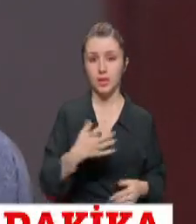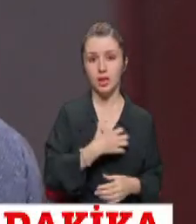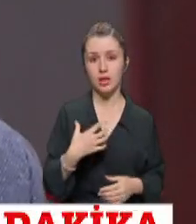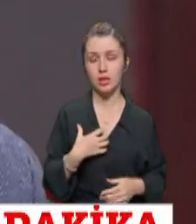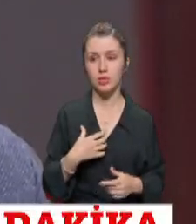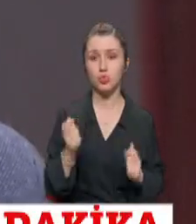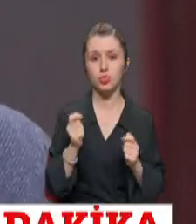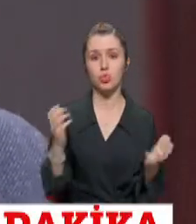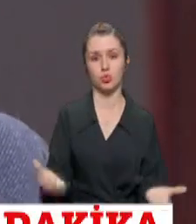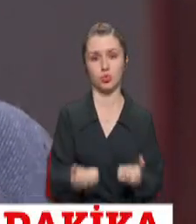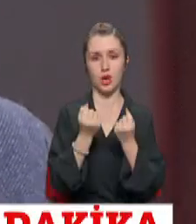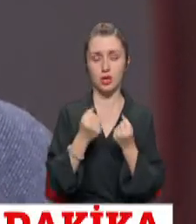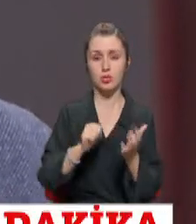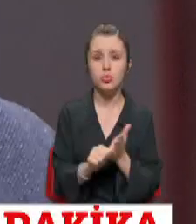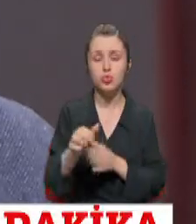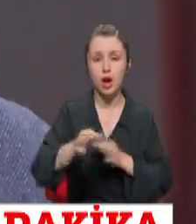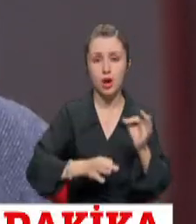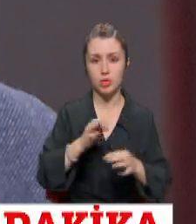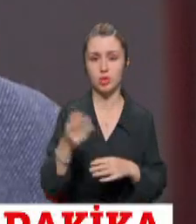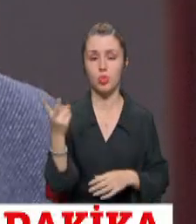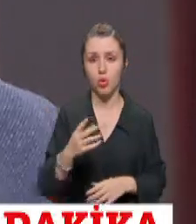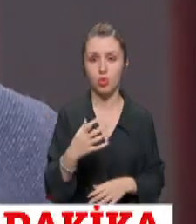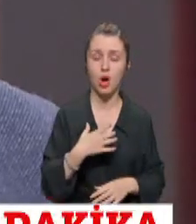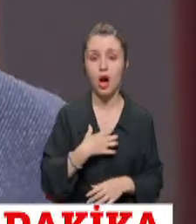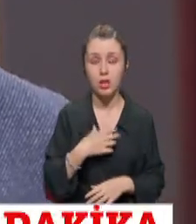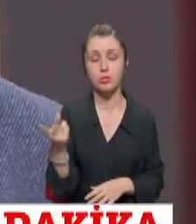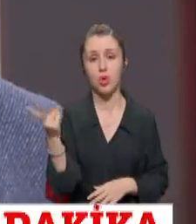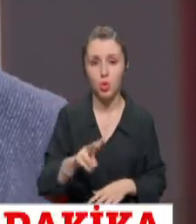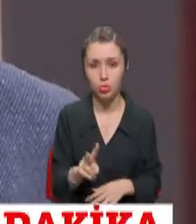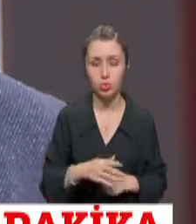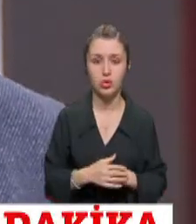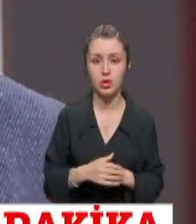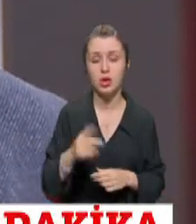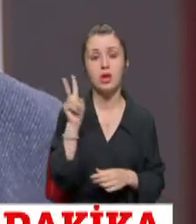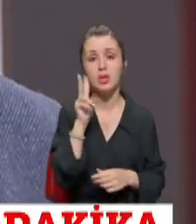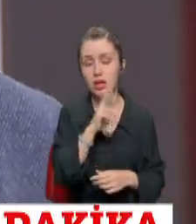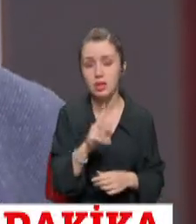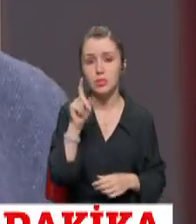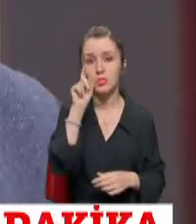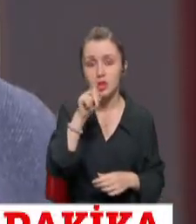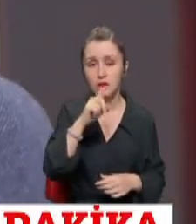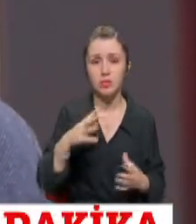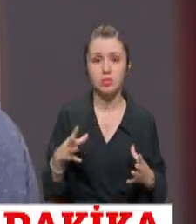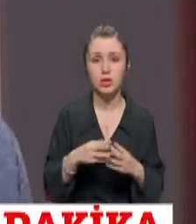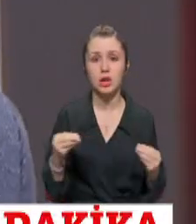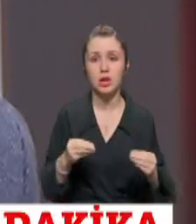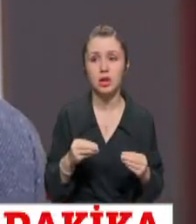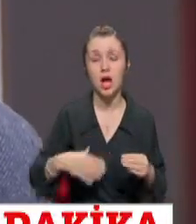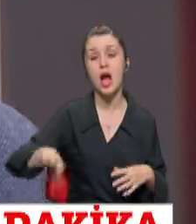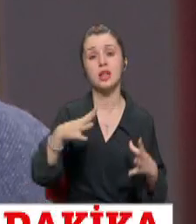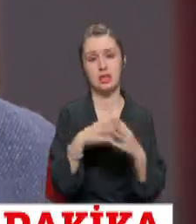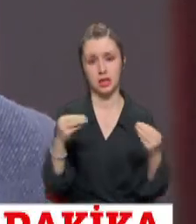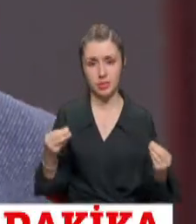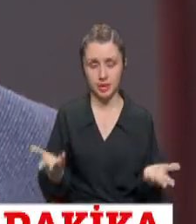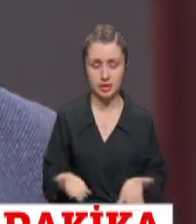annemleri zor kurtardık. Bütün amcalarım vefat etti, halalarım vefat etti. Yani teyzelerim, dayım, yani kaybetmediğimiz kimse yok açıkçası. Başınız